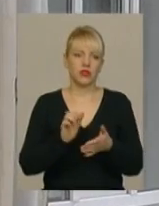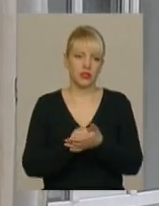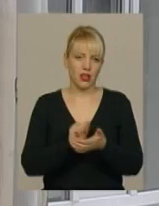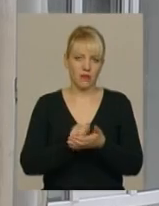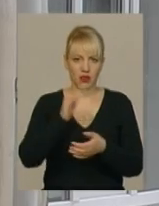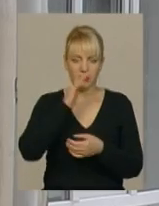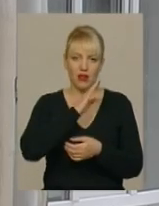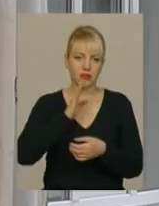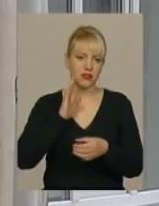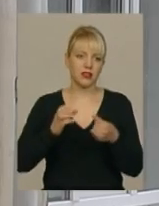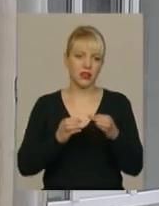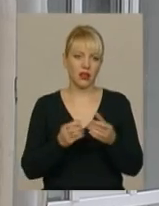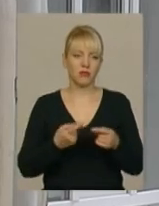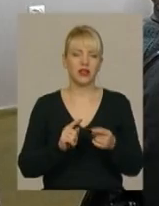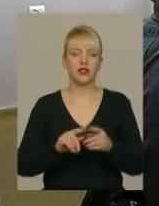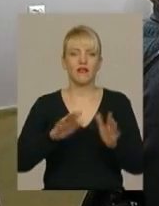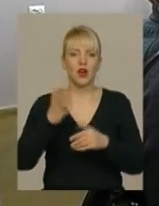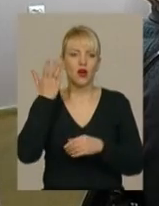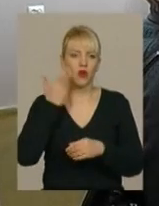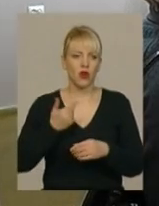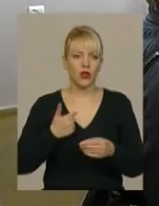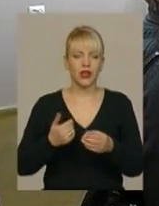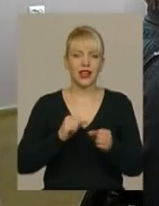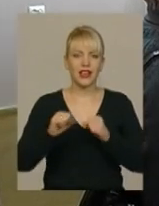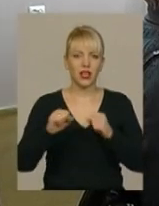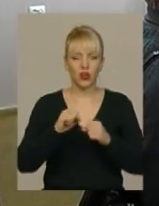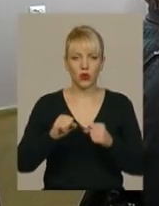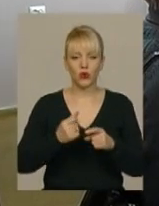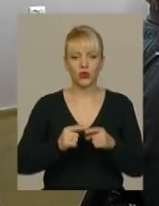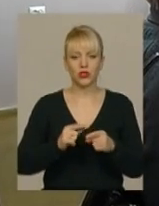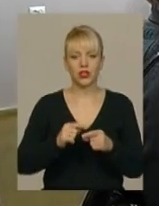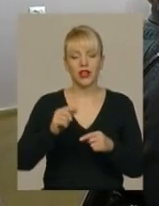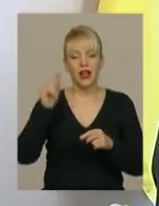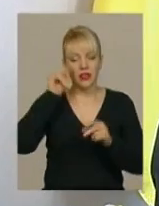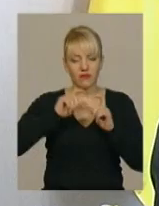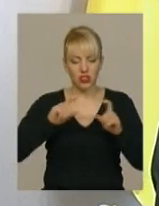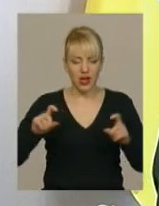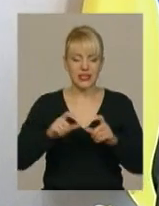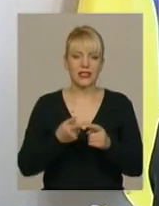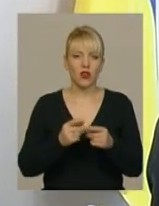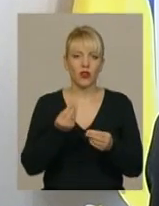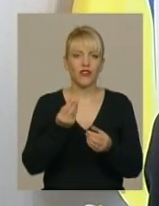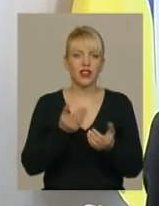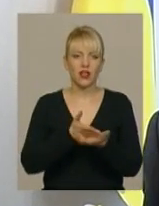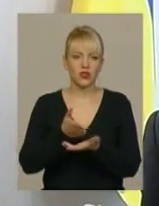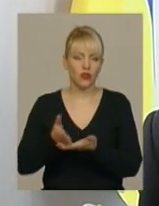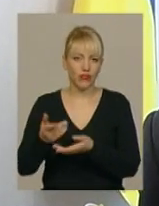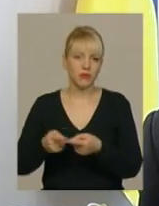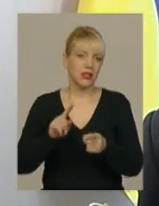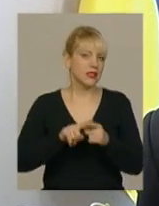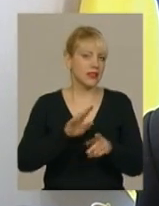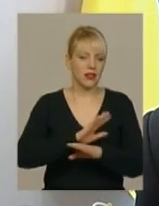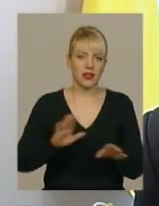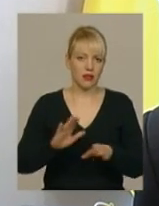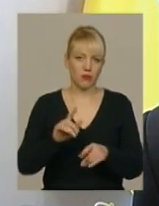Випадки, коли навчальні заклади керують фінансовими потоками, прикриваючись батьківськими комітетами, не поодинокі. Каже директор обласного департаменту